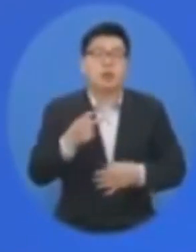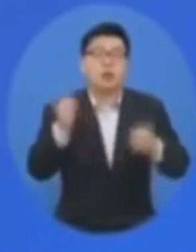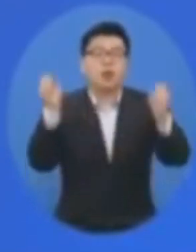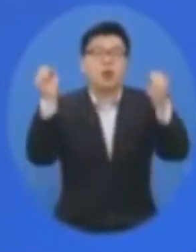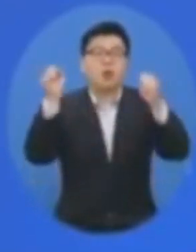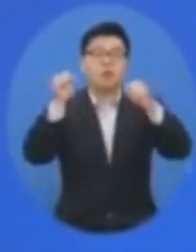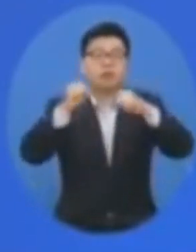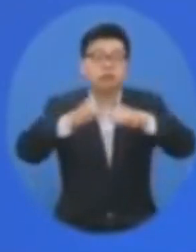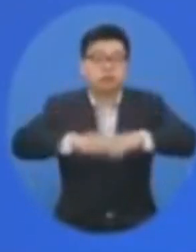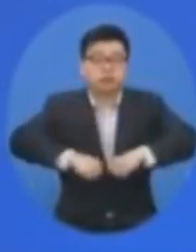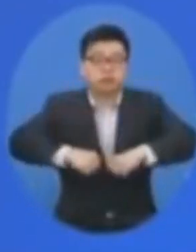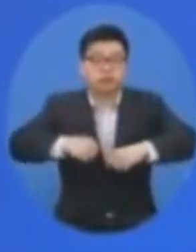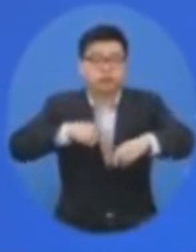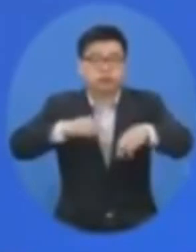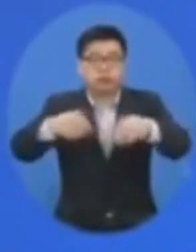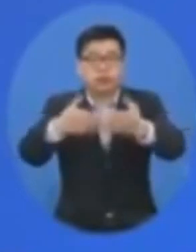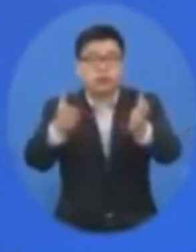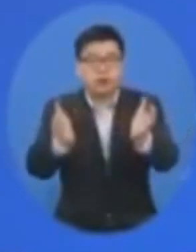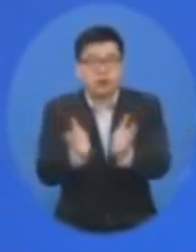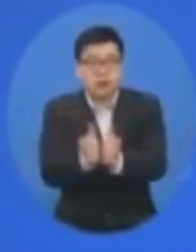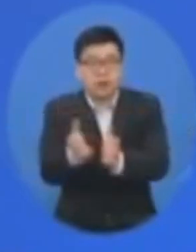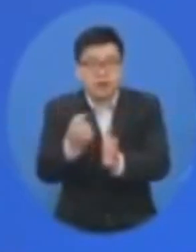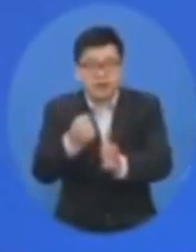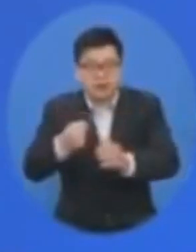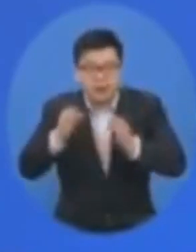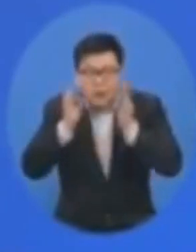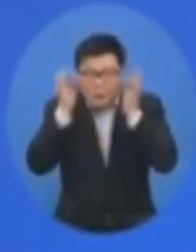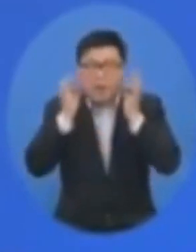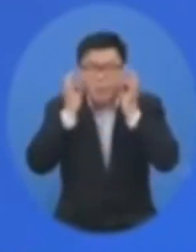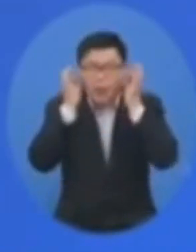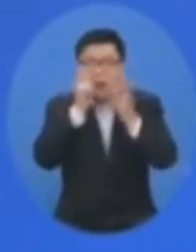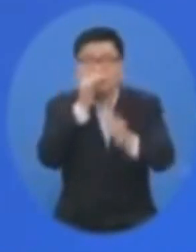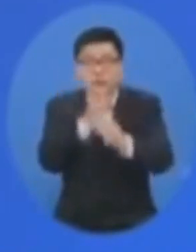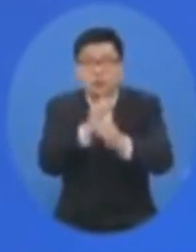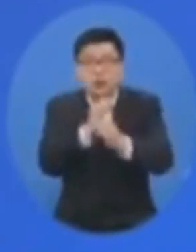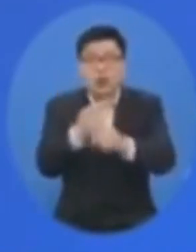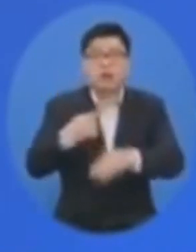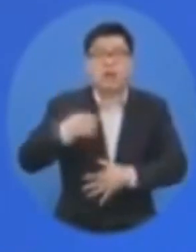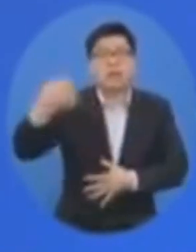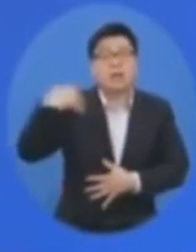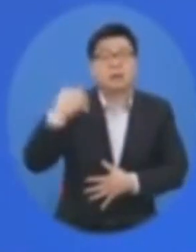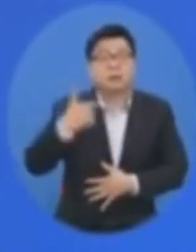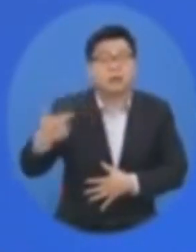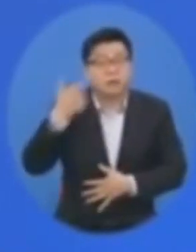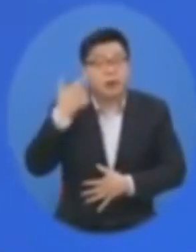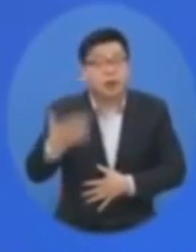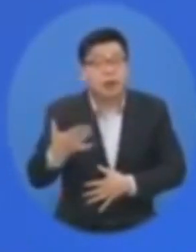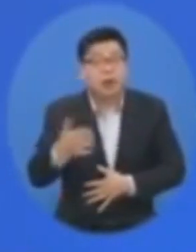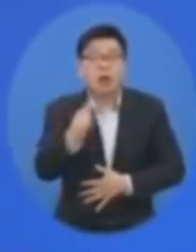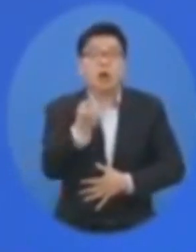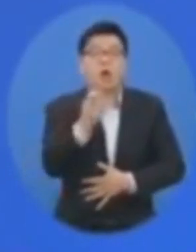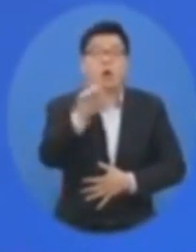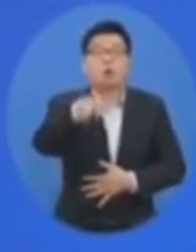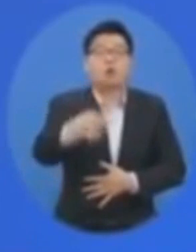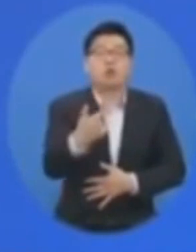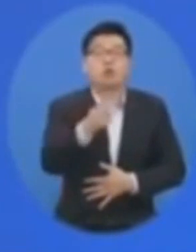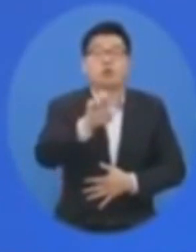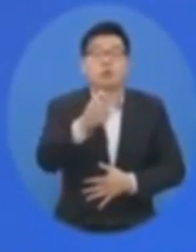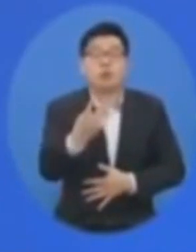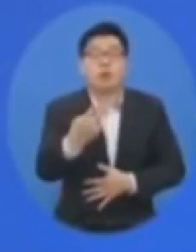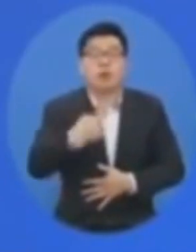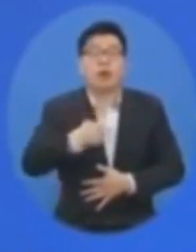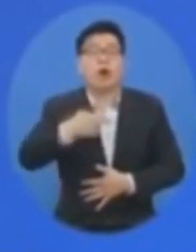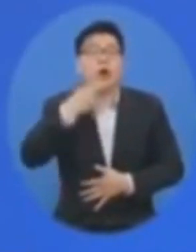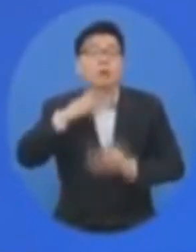가지고 지금 악정고투를 하고 있는데 내한테 무슨 책임을 묻겠습니까? 홍준표 아니면 자유한국당에서 이런 대선 끌고 나갈